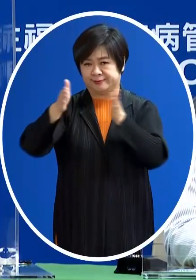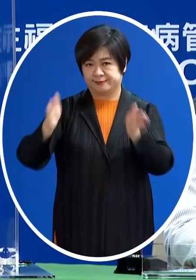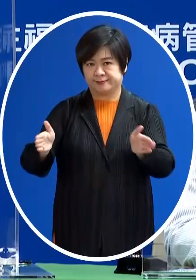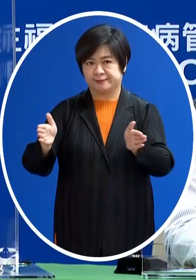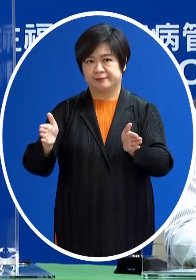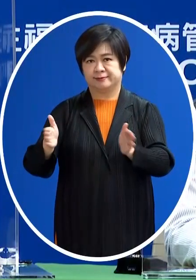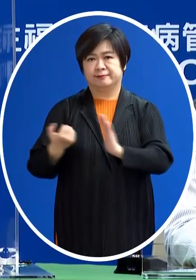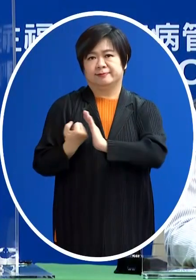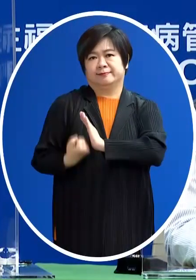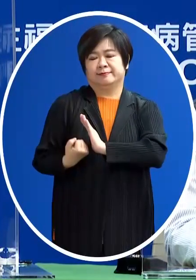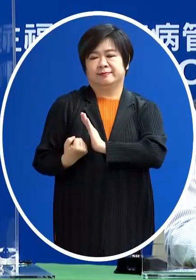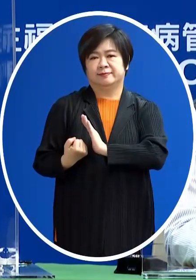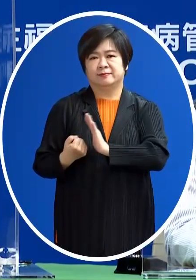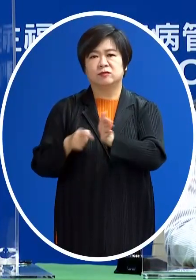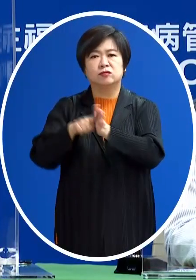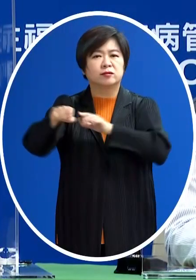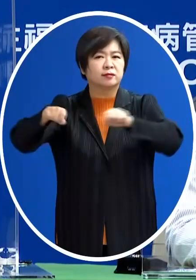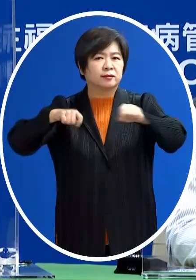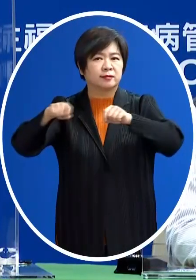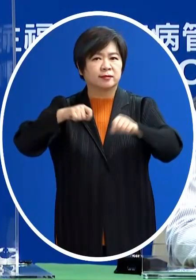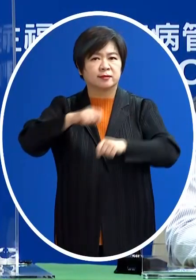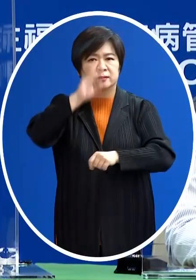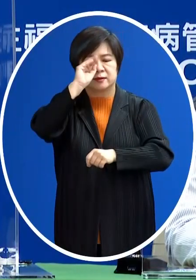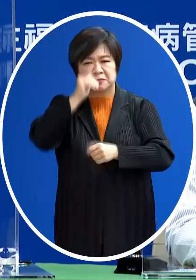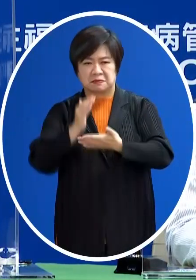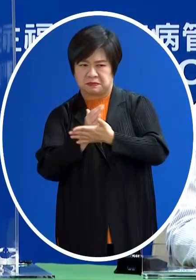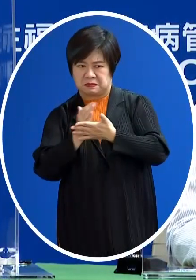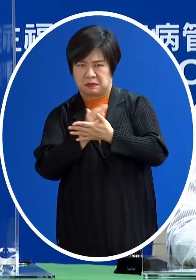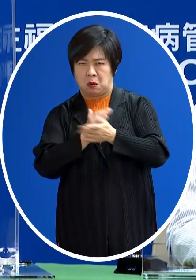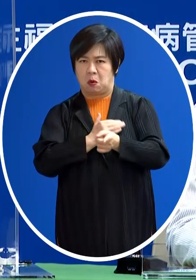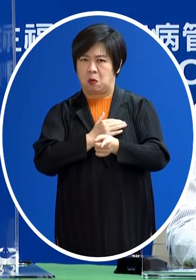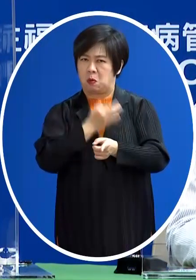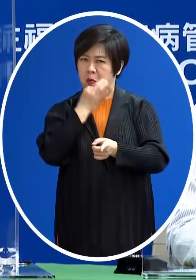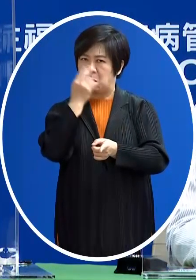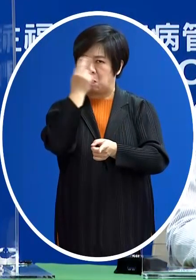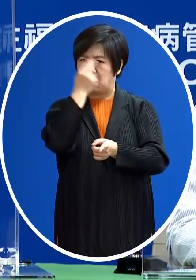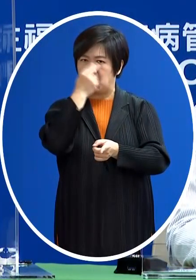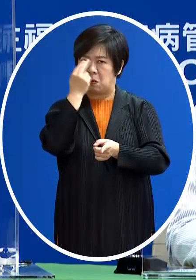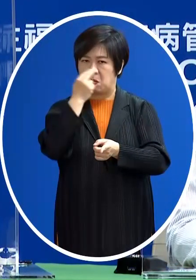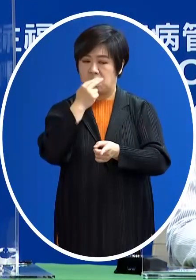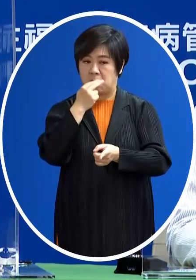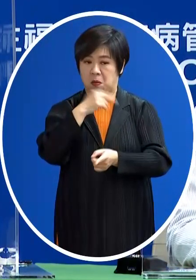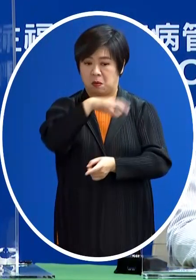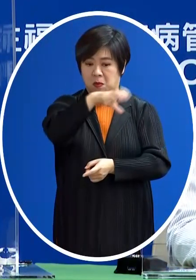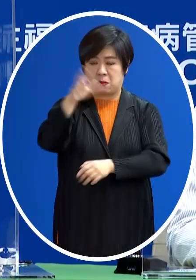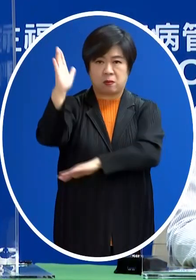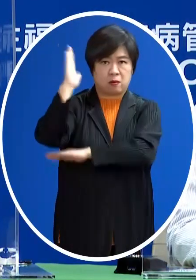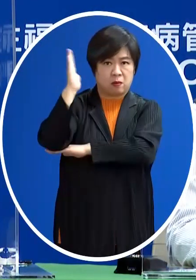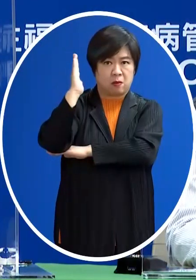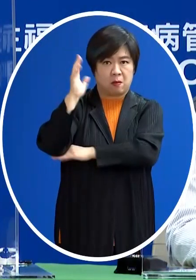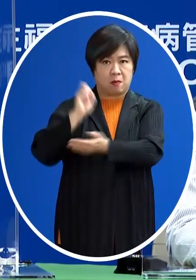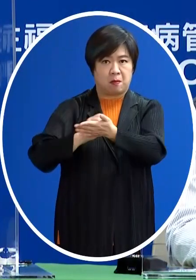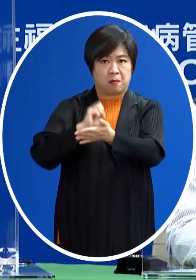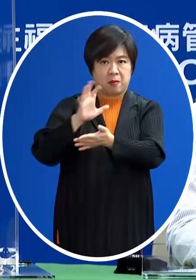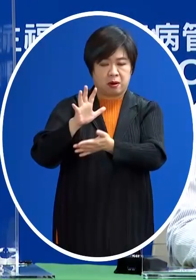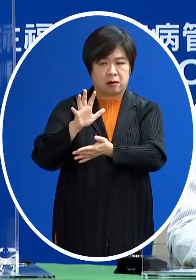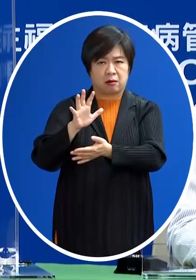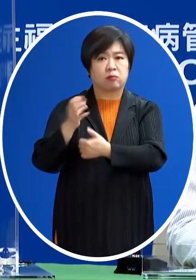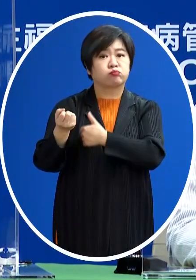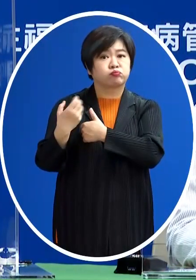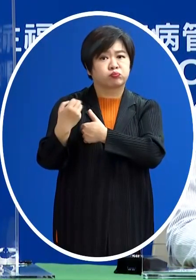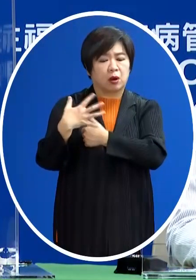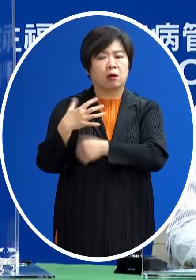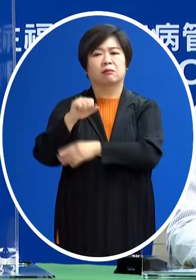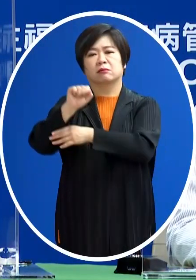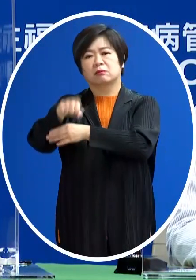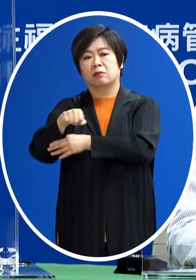在经过我们有些专案，我们特别核定风险觉得很高的，或者地方政府他报请指挥中心同意，